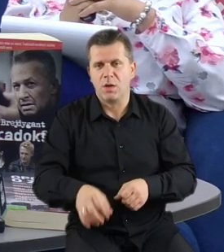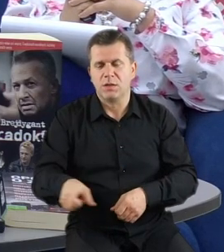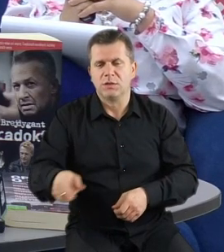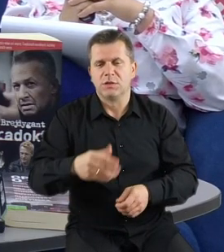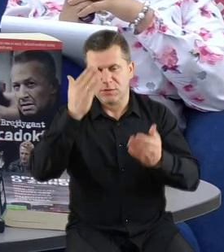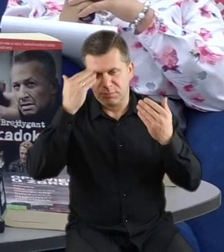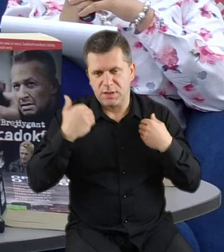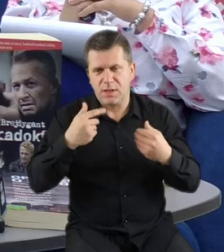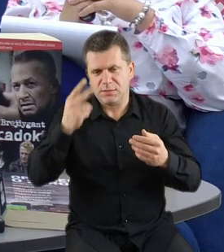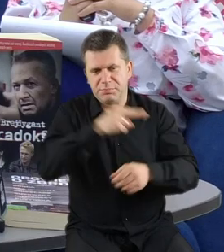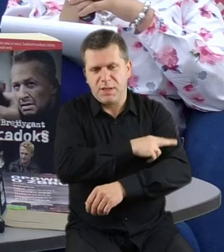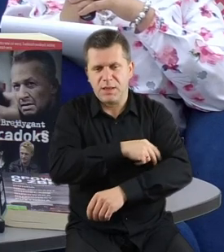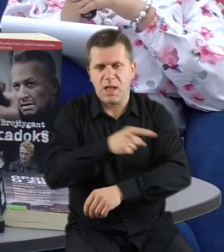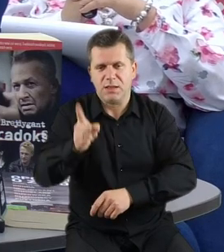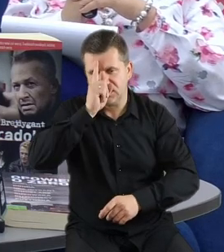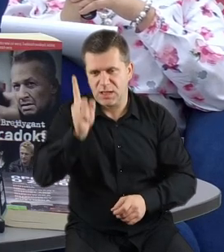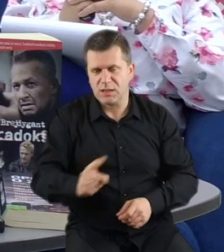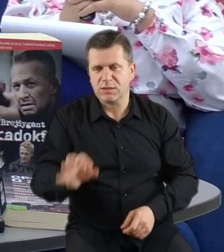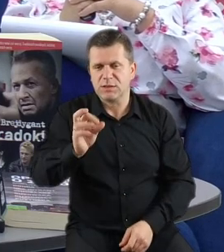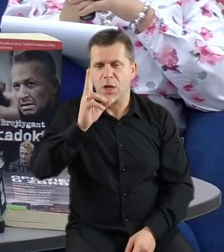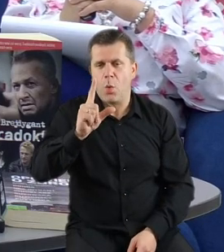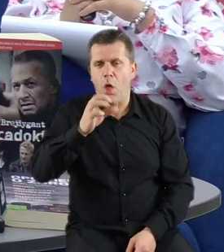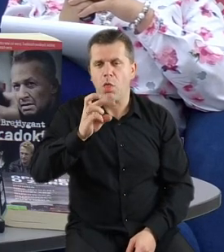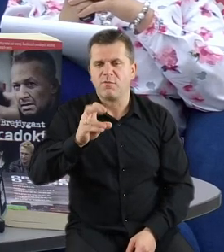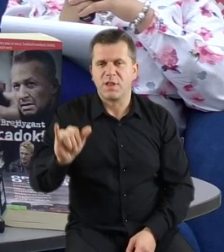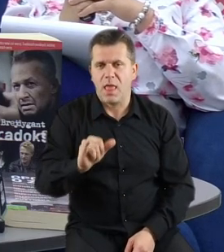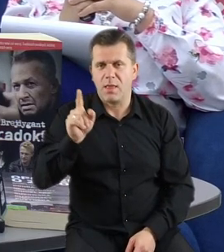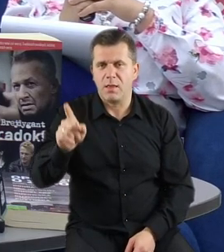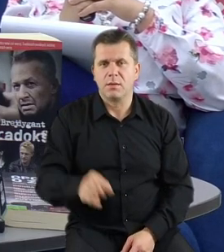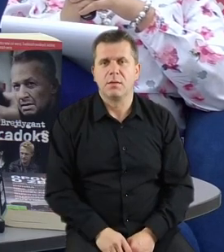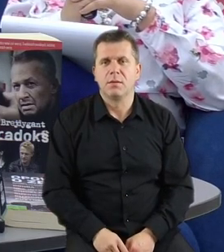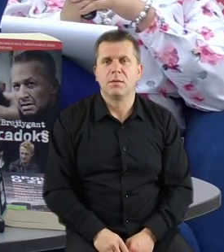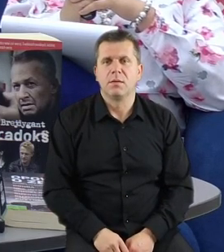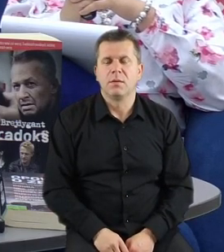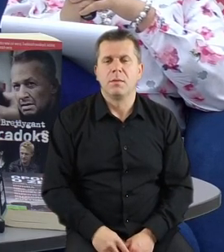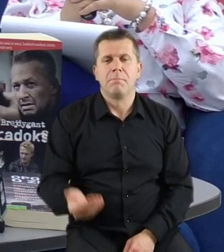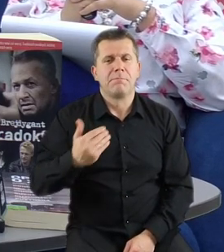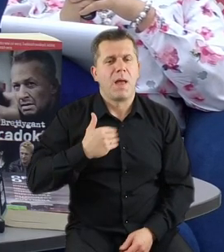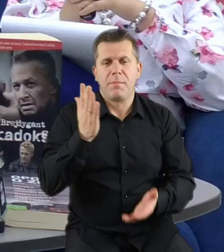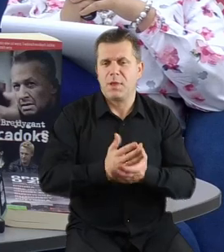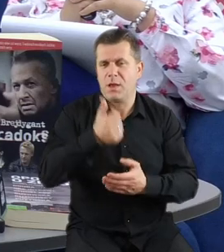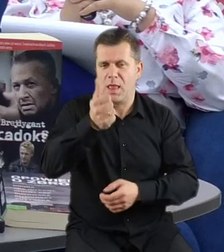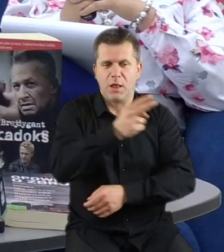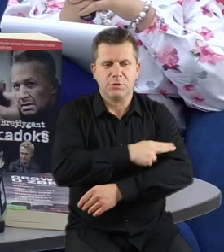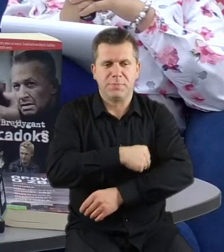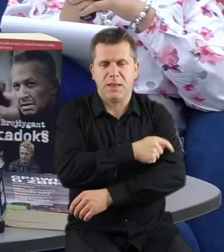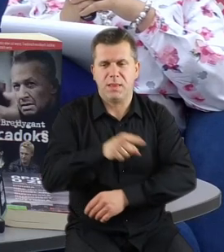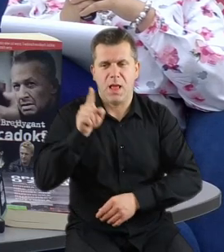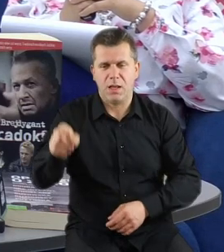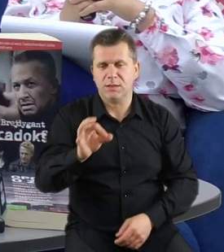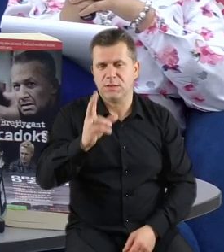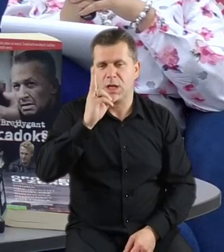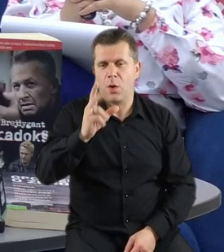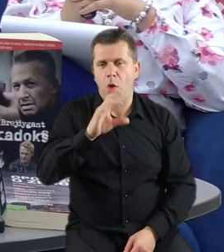szpitala Skłodowskiej w Skarżysku. Mhm. Żaden skarżyszczanin nie powie w ten sposób, bo mamy jeden szpital i to jest po prostu